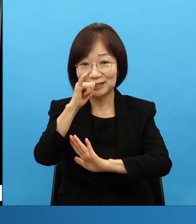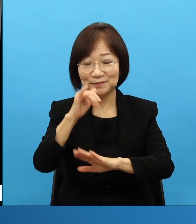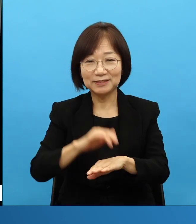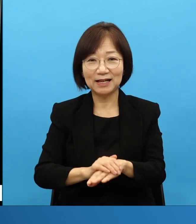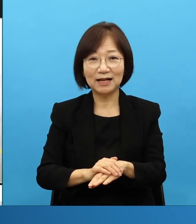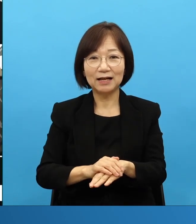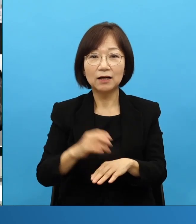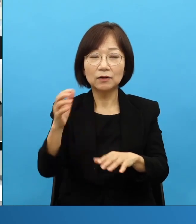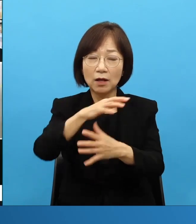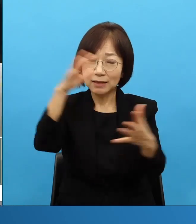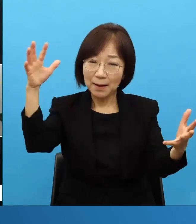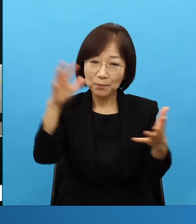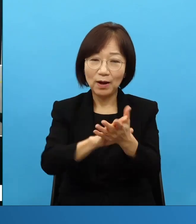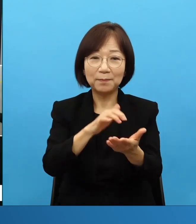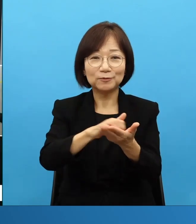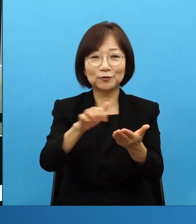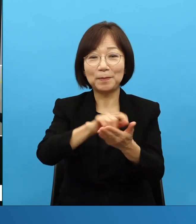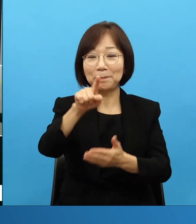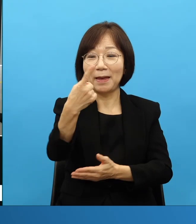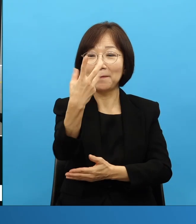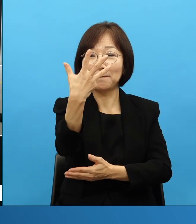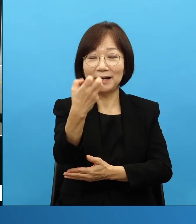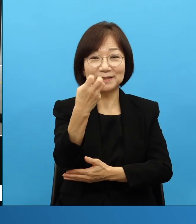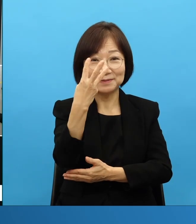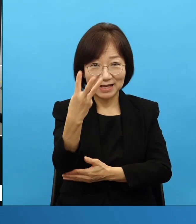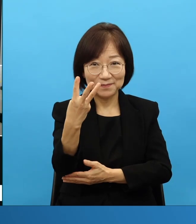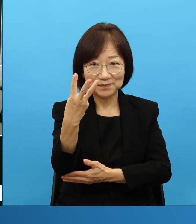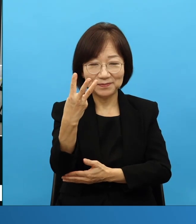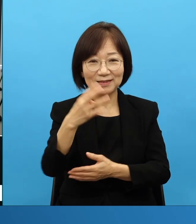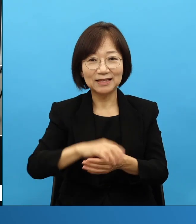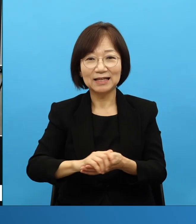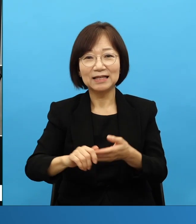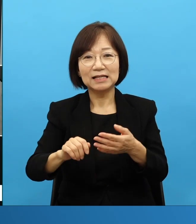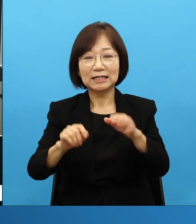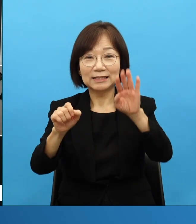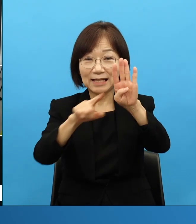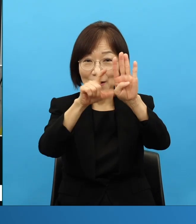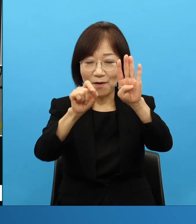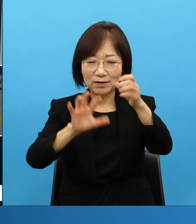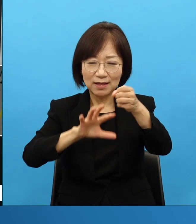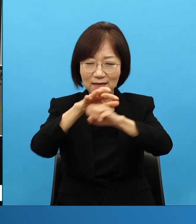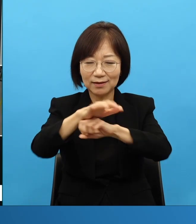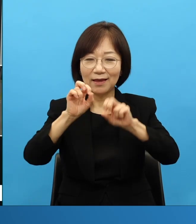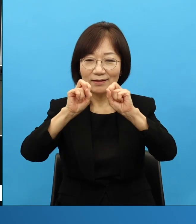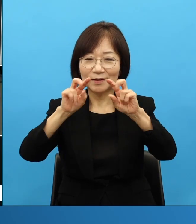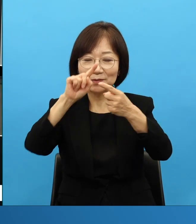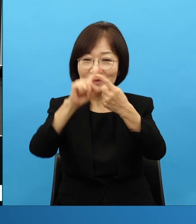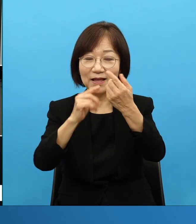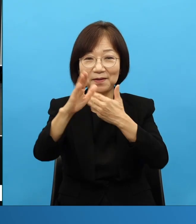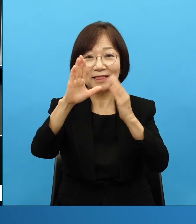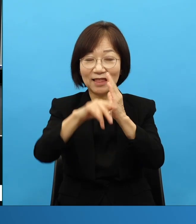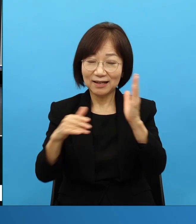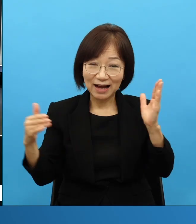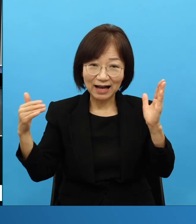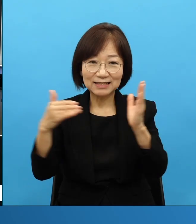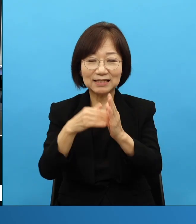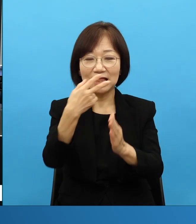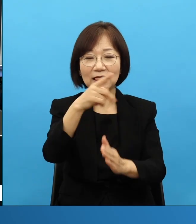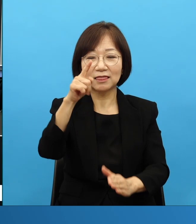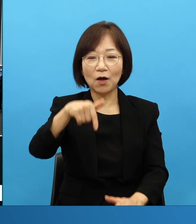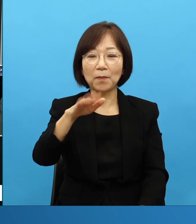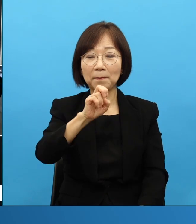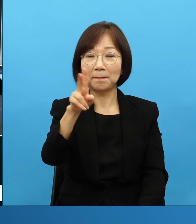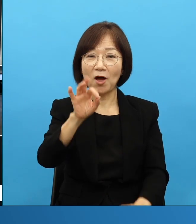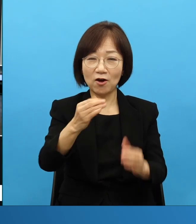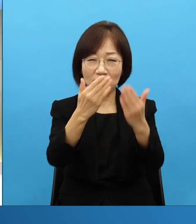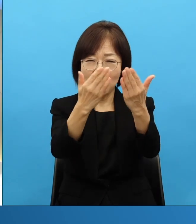포함한 183개의 모든 작품은 4월 세계 선교대회 때까지 덕평 RUTC 지동에 계속 전시됩니다.